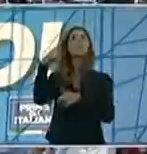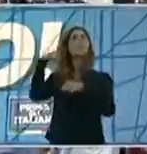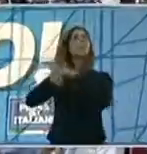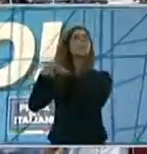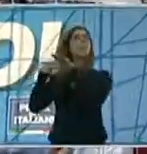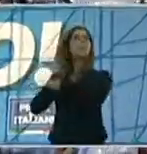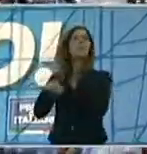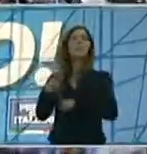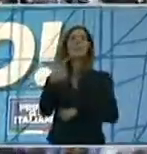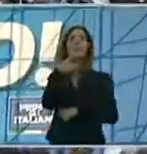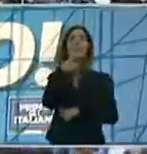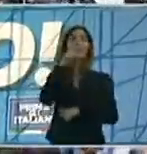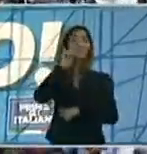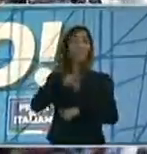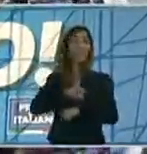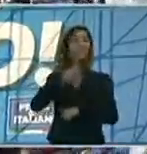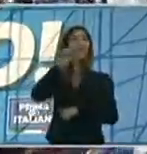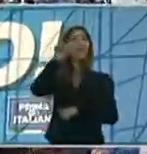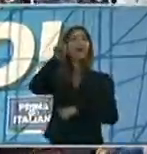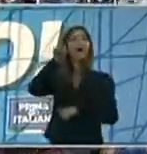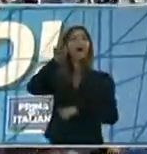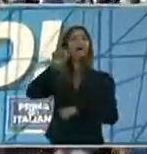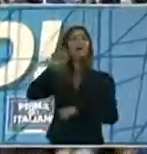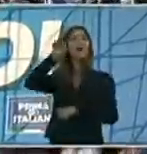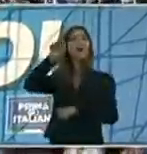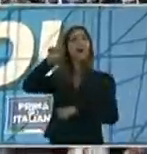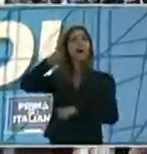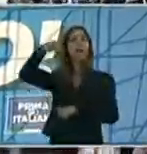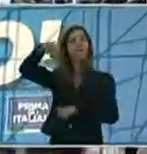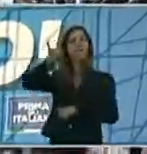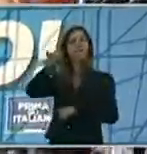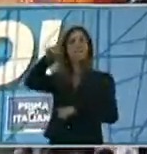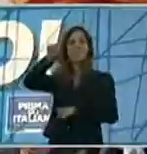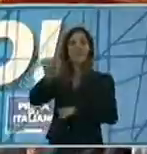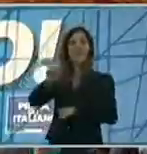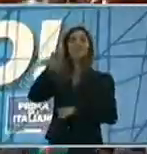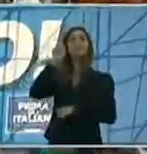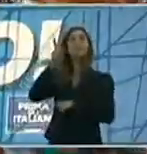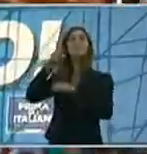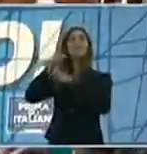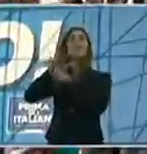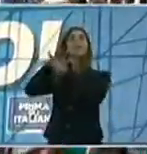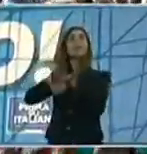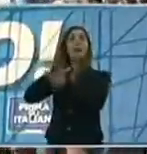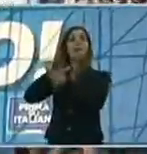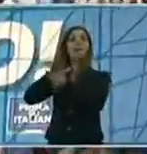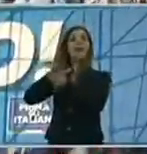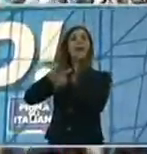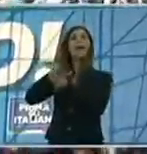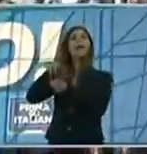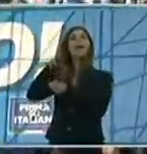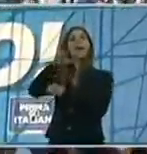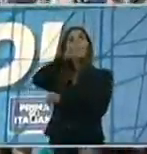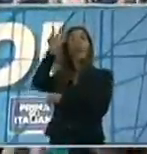scusami Giovanni, soltanto un'ultima, perché vedo che ha finito Giorgia Meloni, lo avete visto dalle immagini, tra poco ci sarà Salvini.